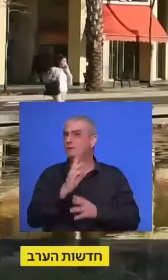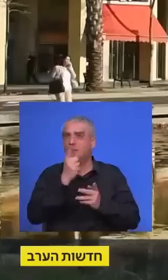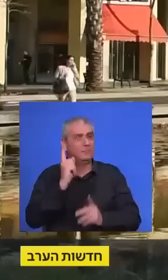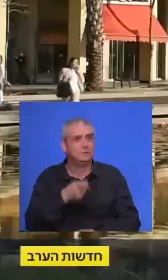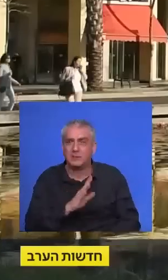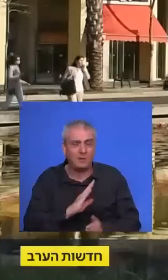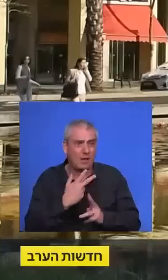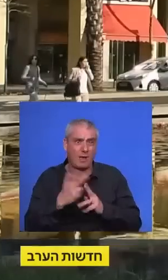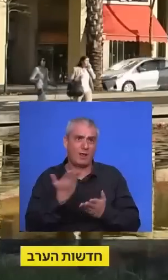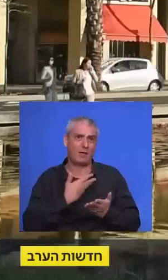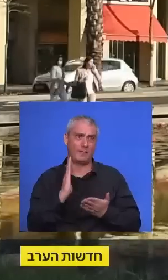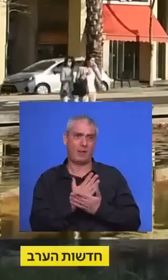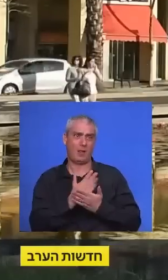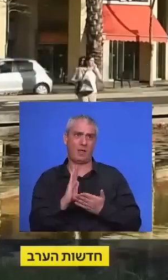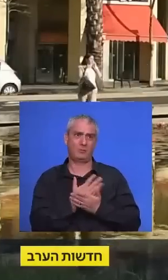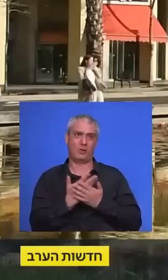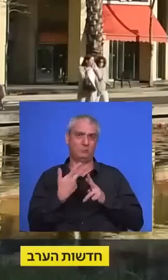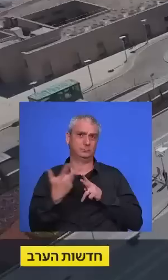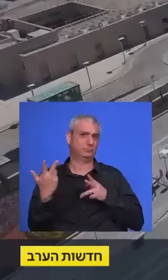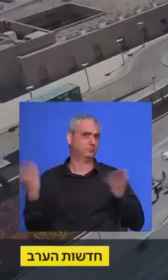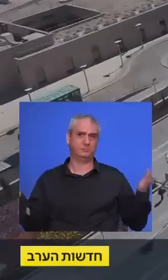מצריך, להחלטות.